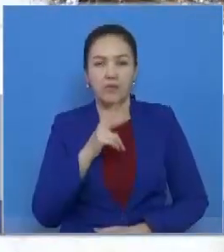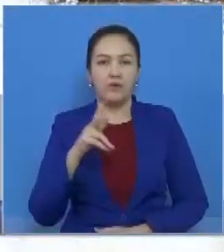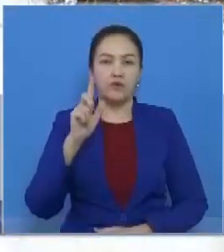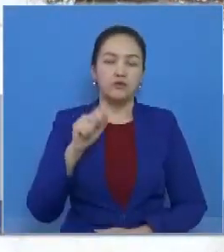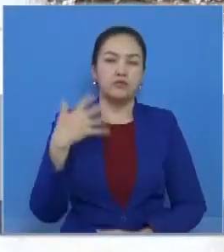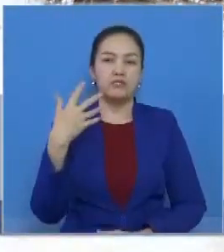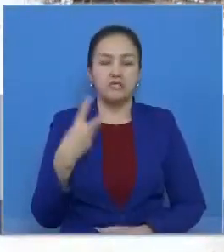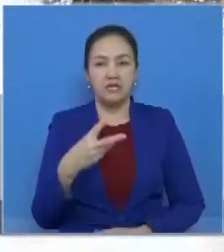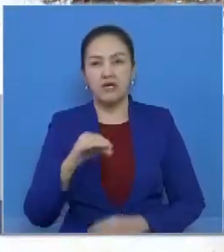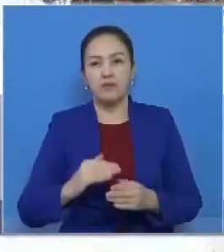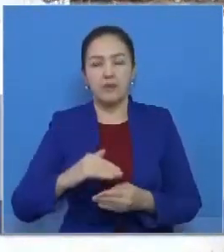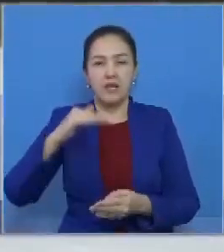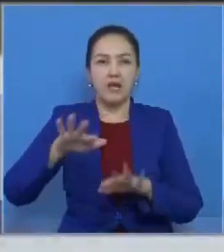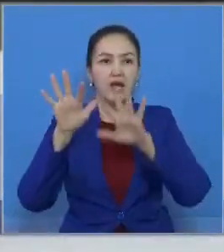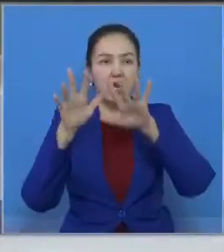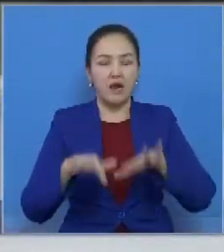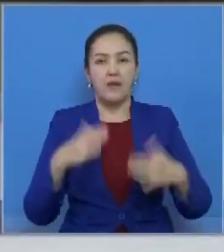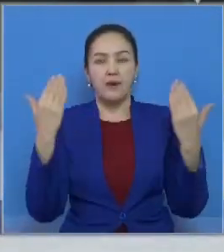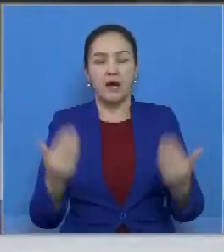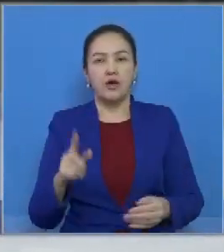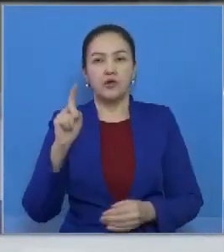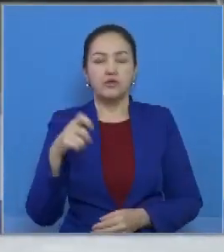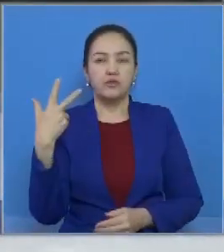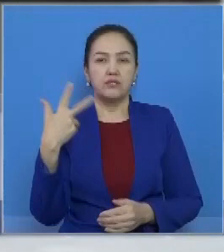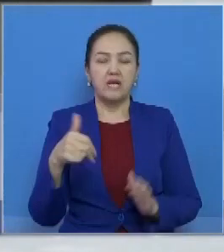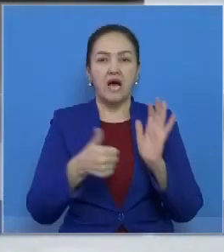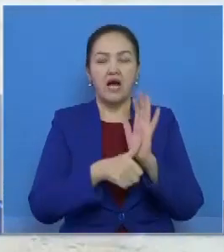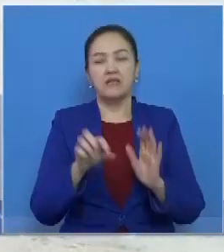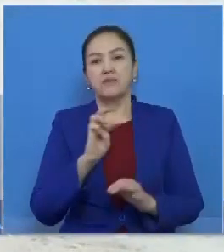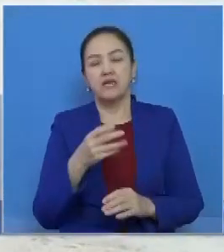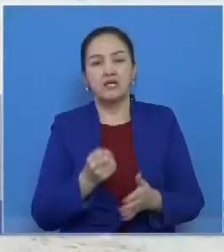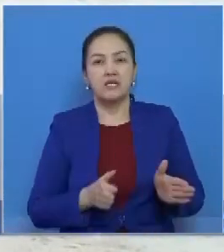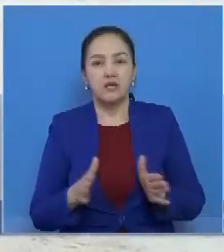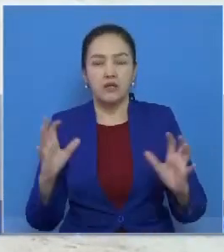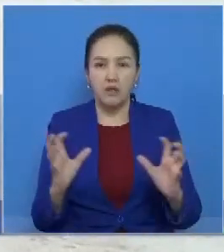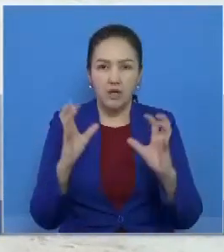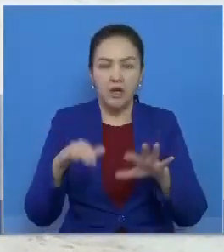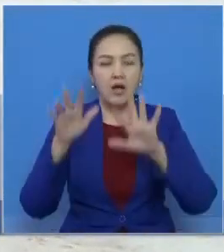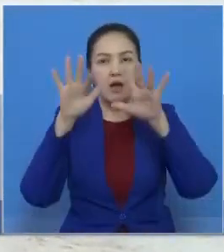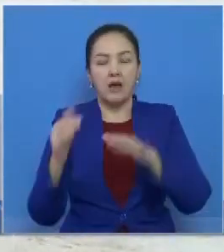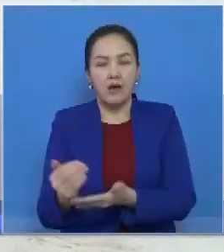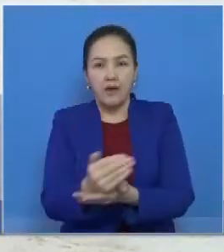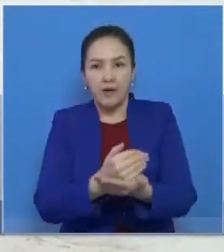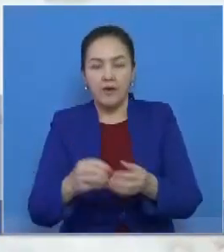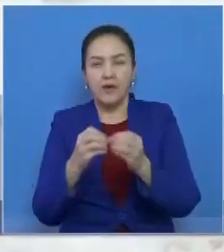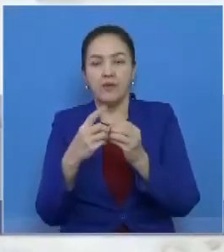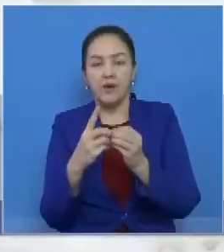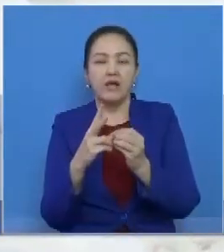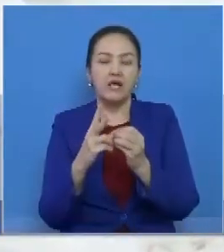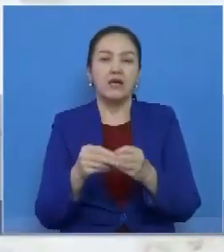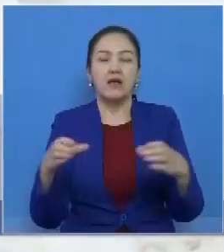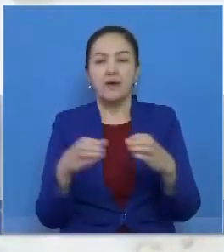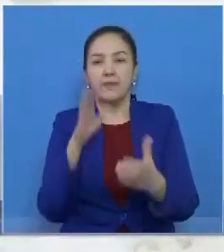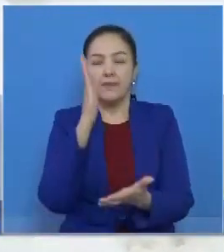102 миллиметр қар түссе, биыл 136 миллиметр. Жалпы қалада жолдарды күтіп ұстап, қардан аршуға жауапты 12 мердігер мекеме